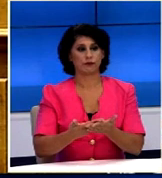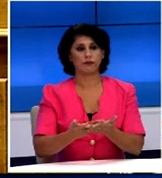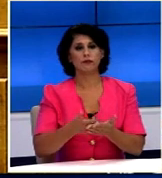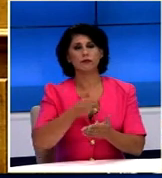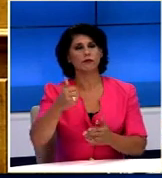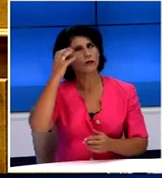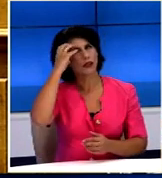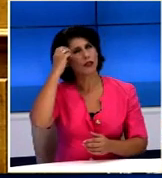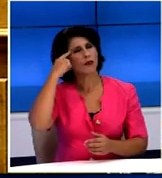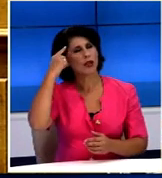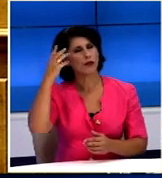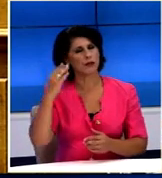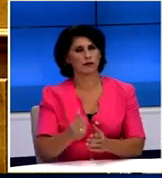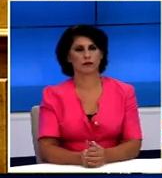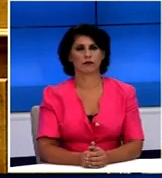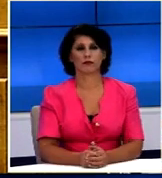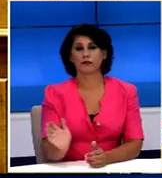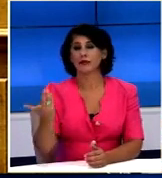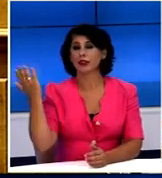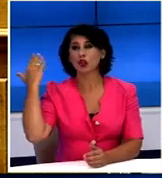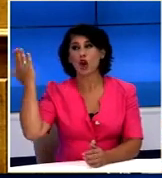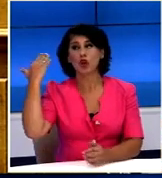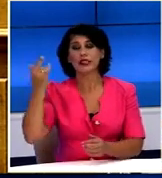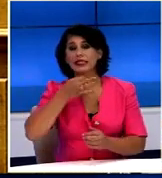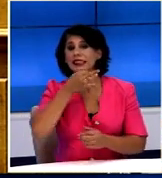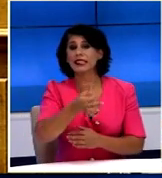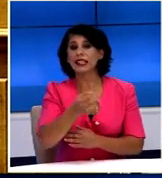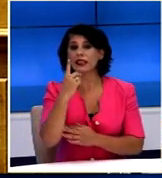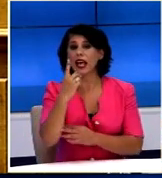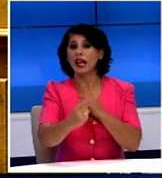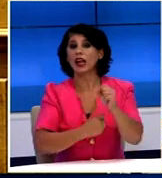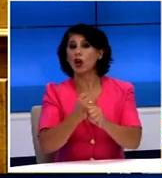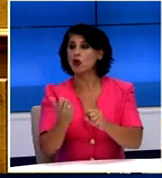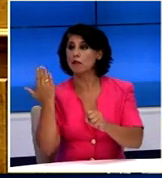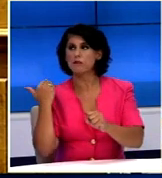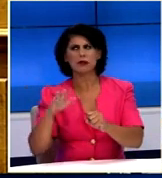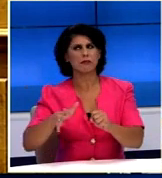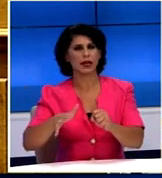θυμηθώ τι λέγατε 1 χρόνο πριν σχεδόν